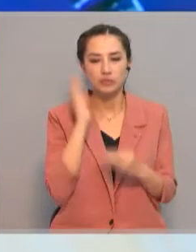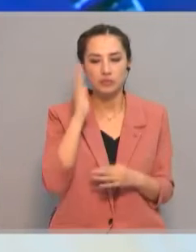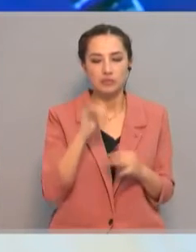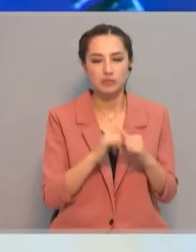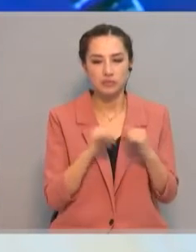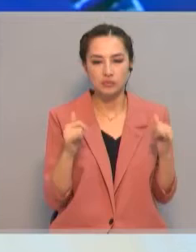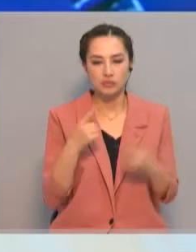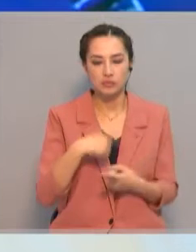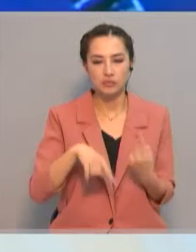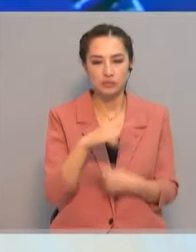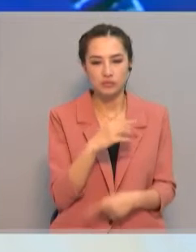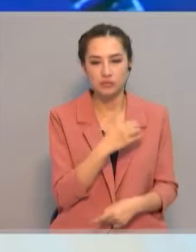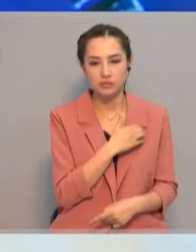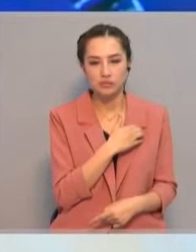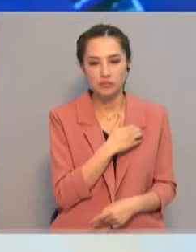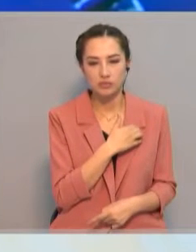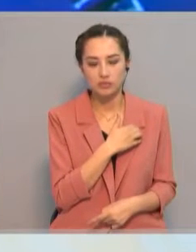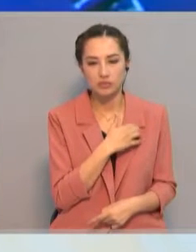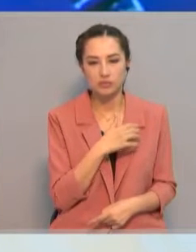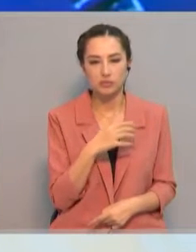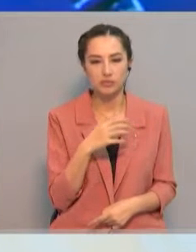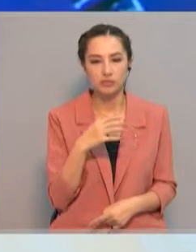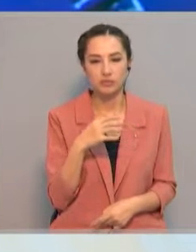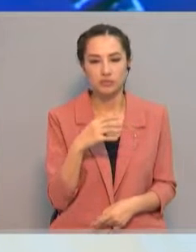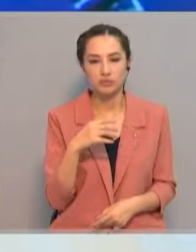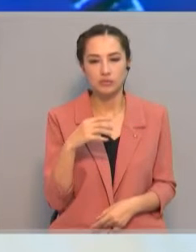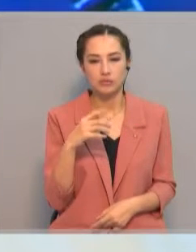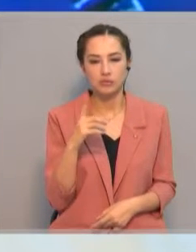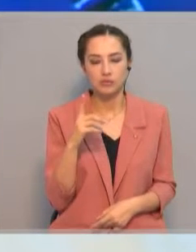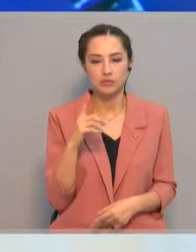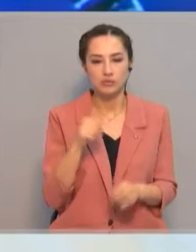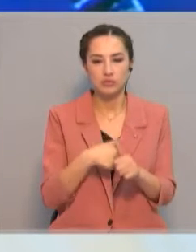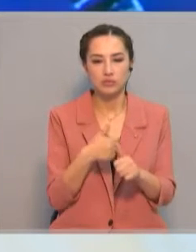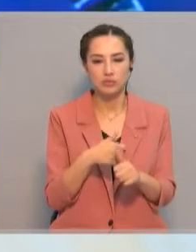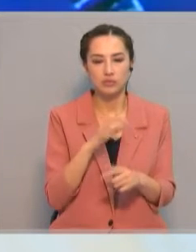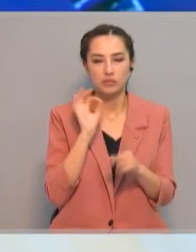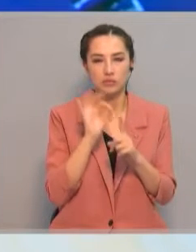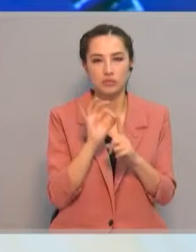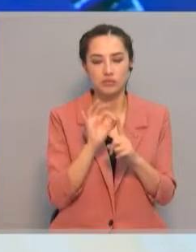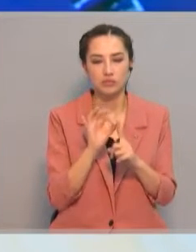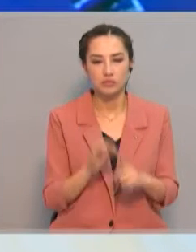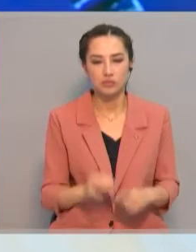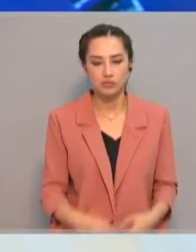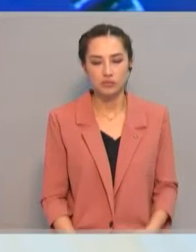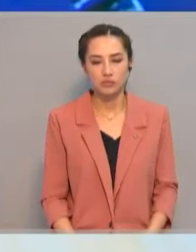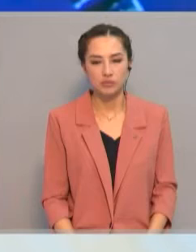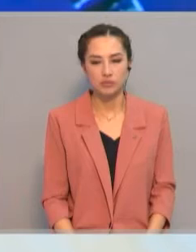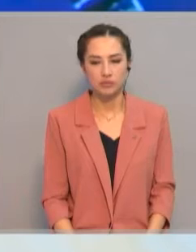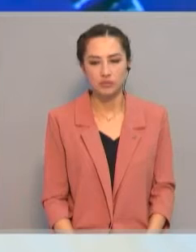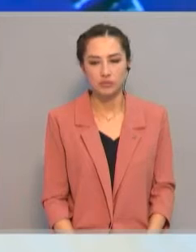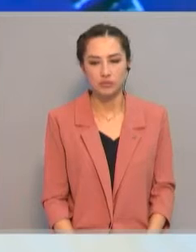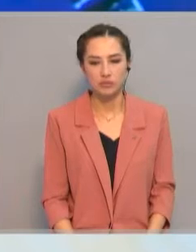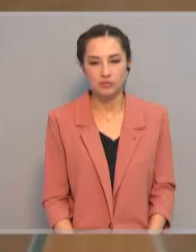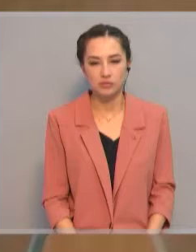развитие видосов цифровом пространстве и никоим образом не преследовать цель перехода наличный расчет